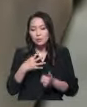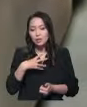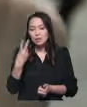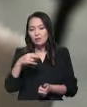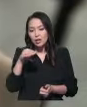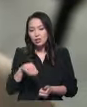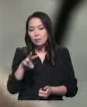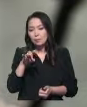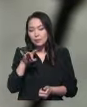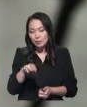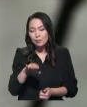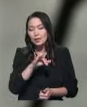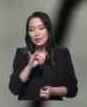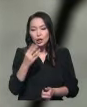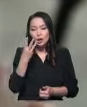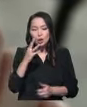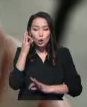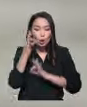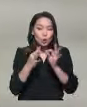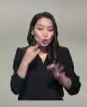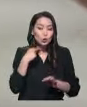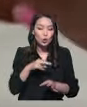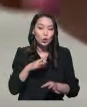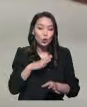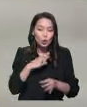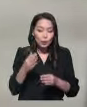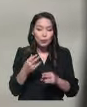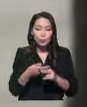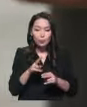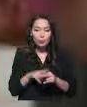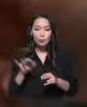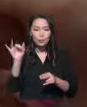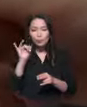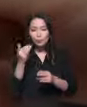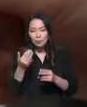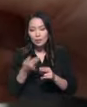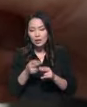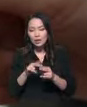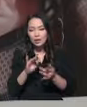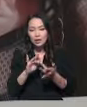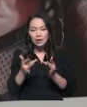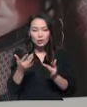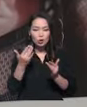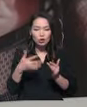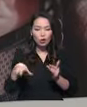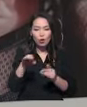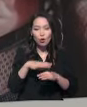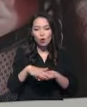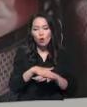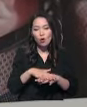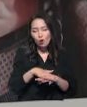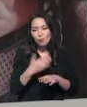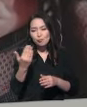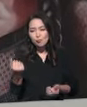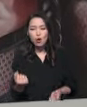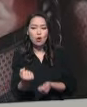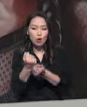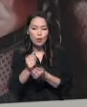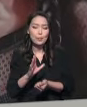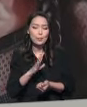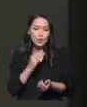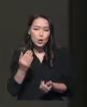тенге и трое суток ареста. Тогда, вспоминает Даша, история в соцсетях буквально всколыхнула общественность. Ее поддерживали совершенно